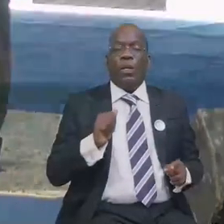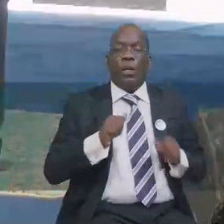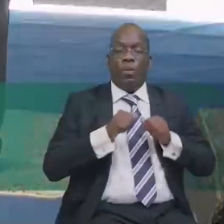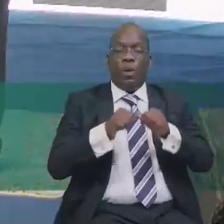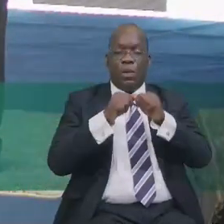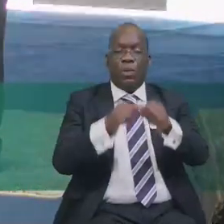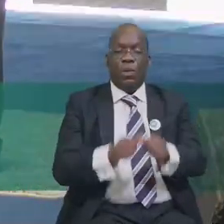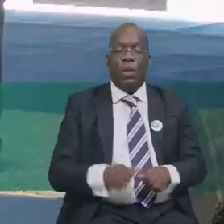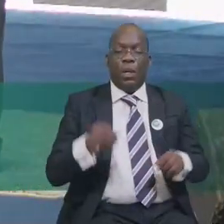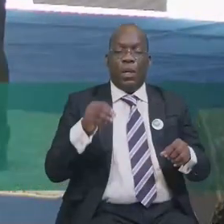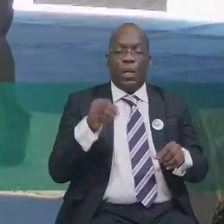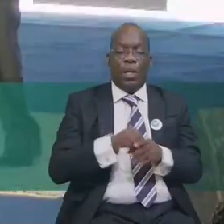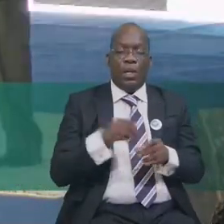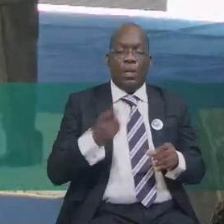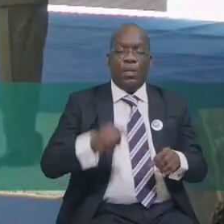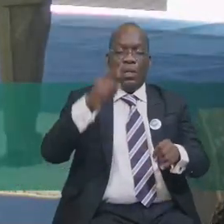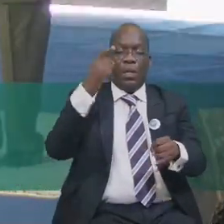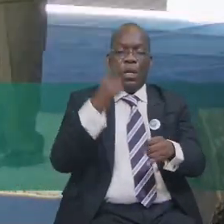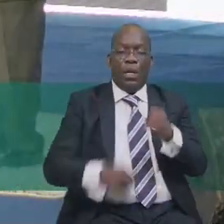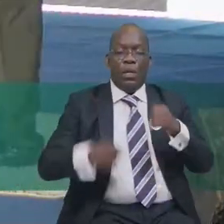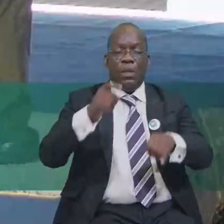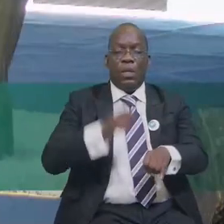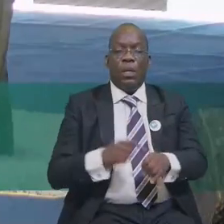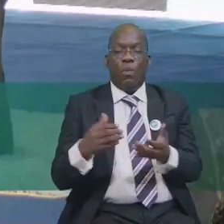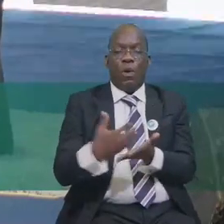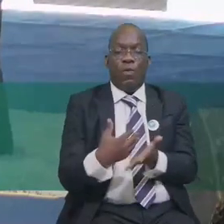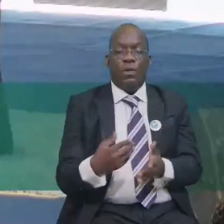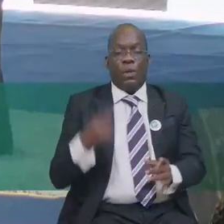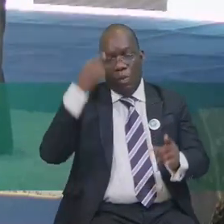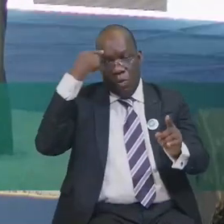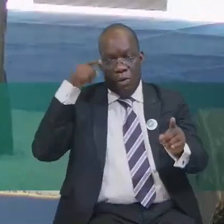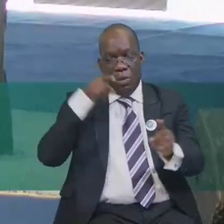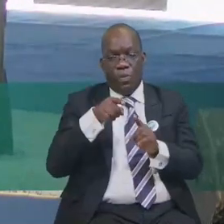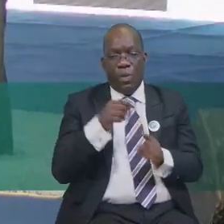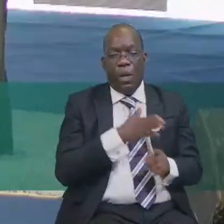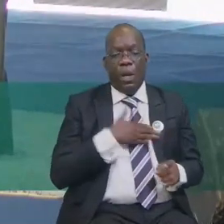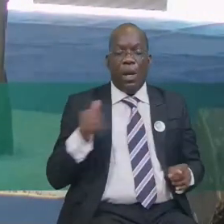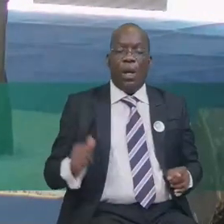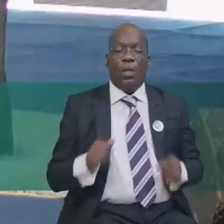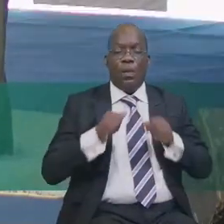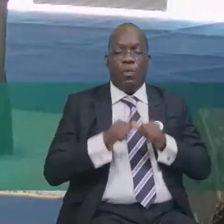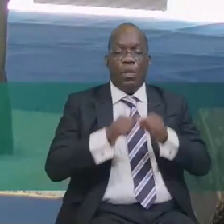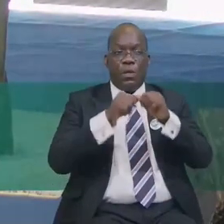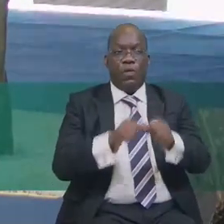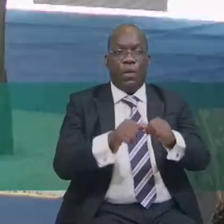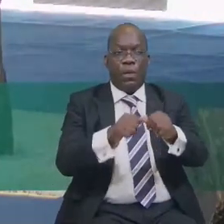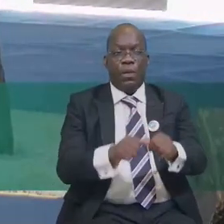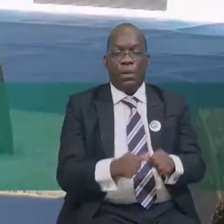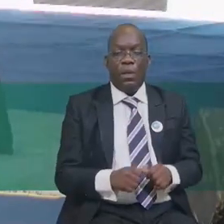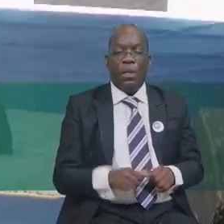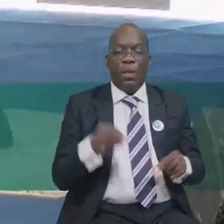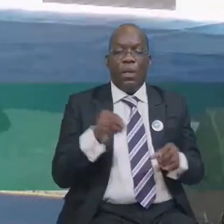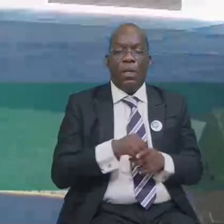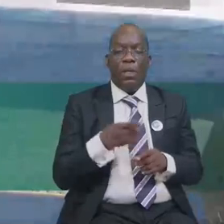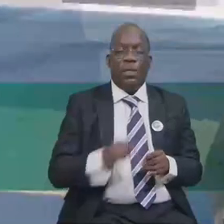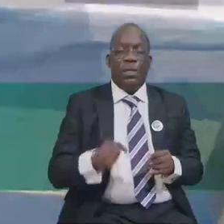des temps. La poursuite et la persévérance profitable dans la moisson